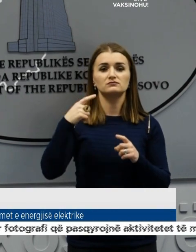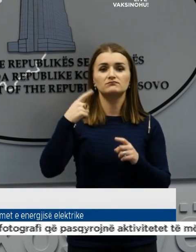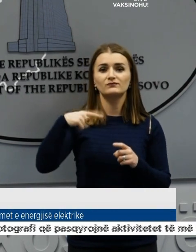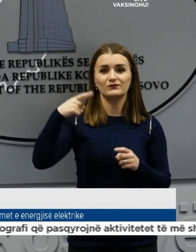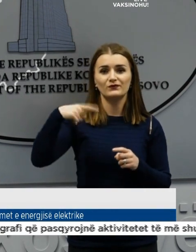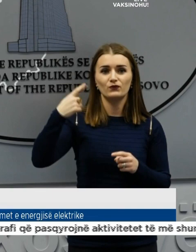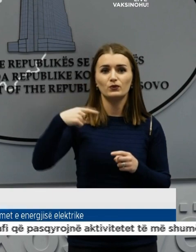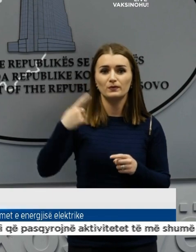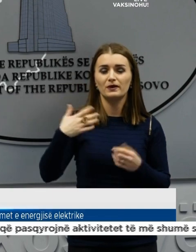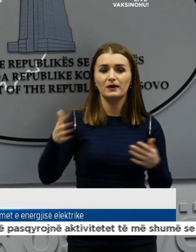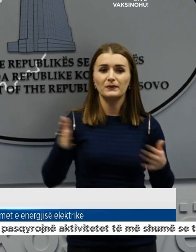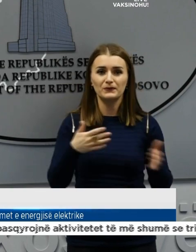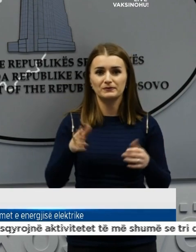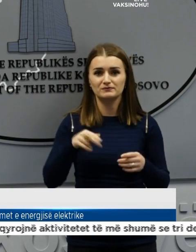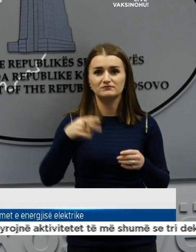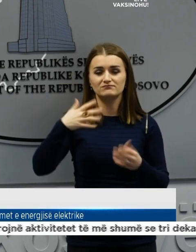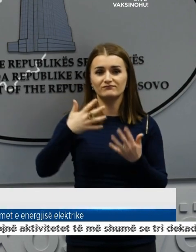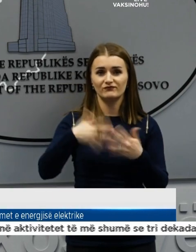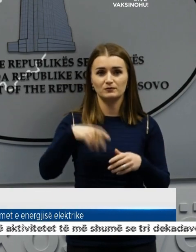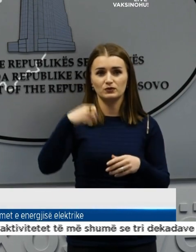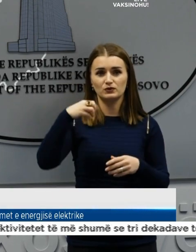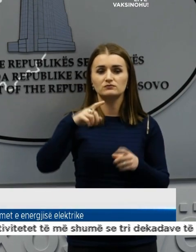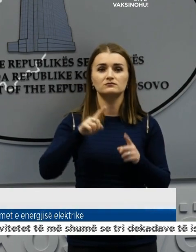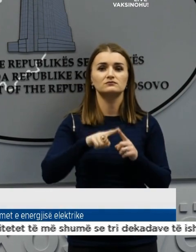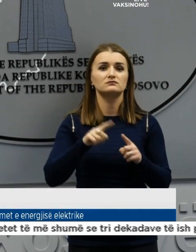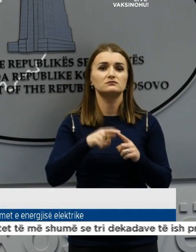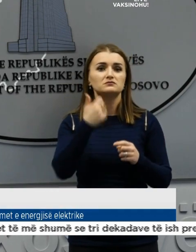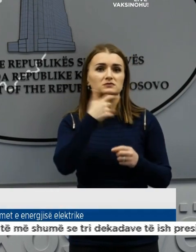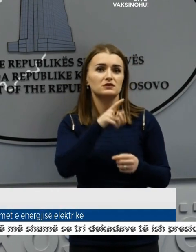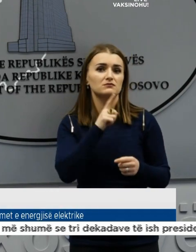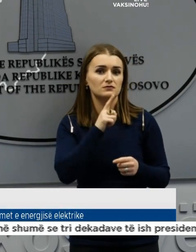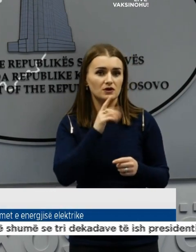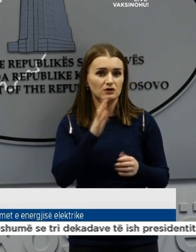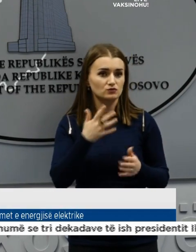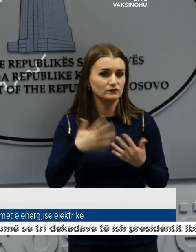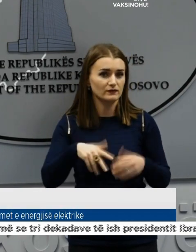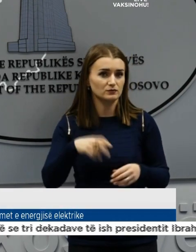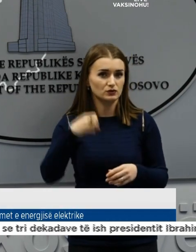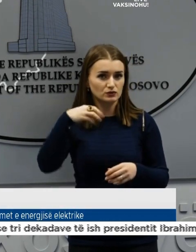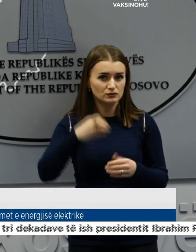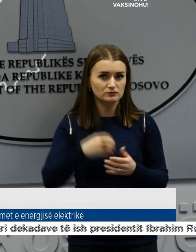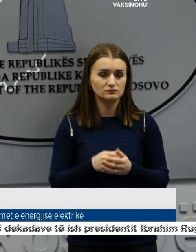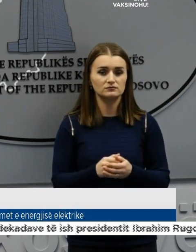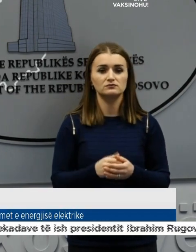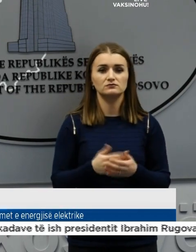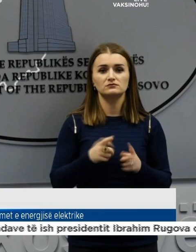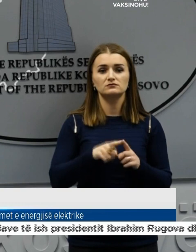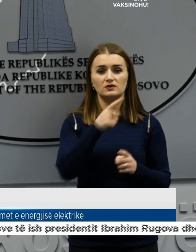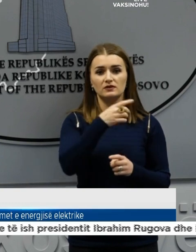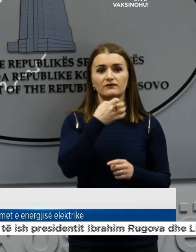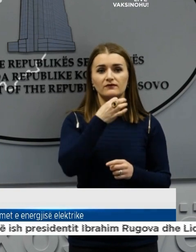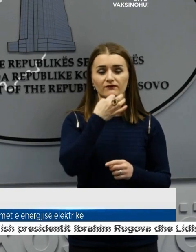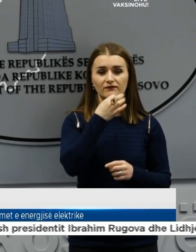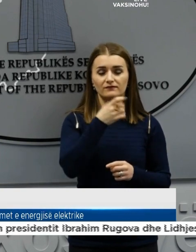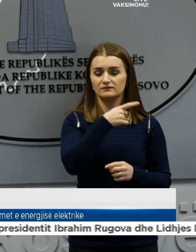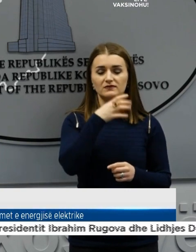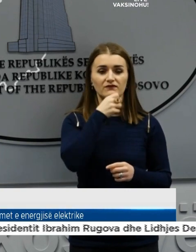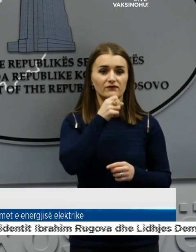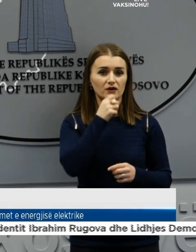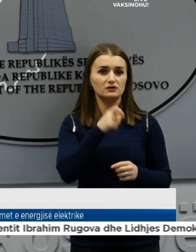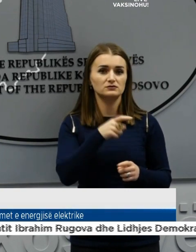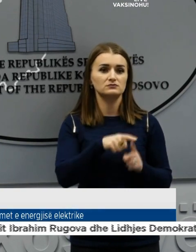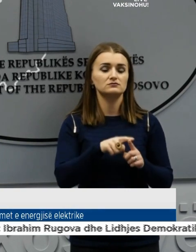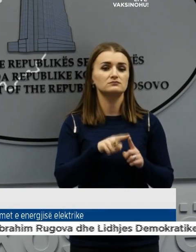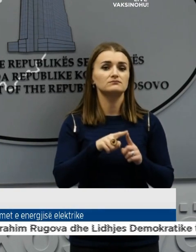erës. Franca, që është eksportuesi më i madh në Evropë energjisë elektrike, ka ulur prodhimin energjisë